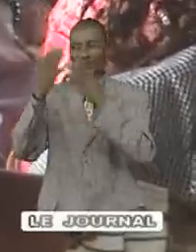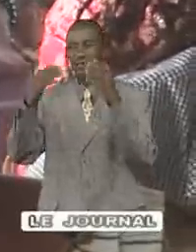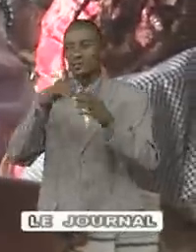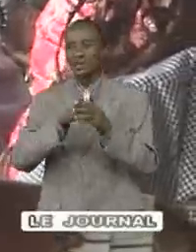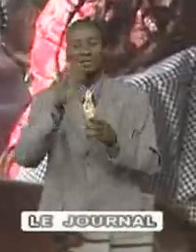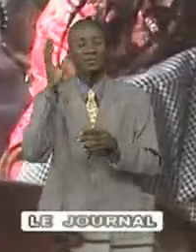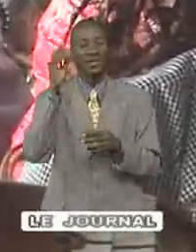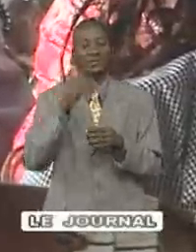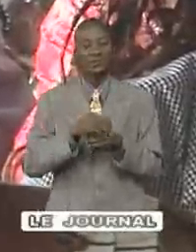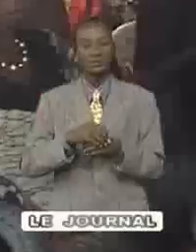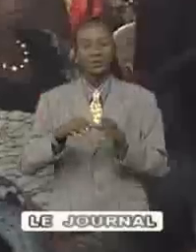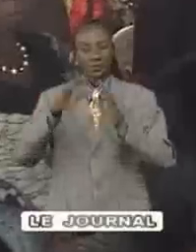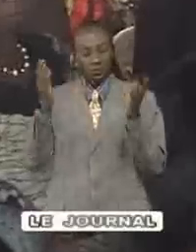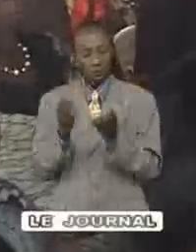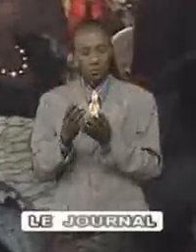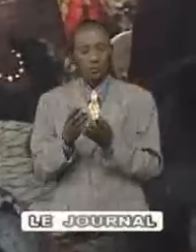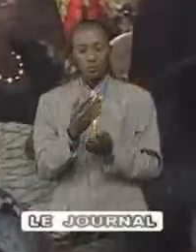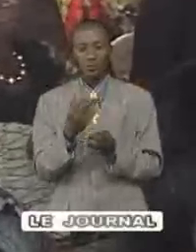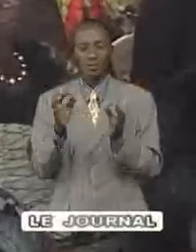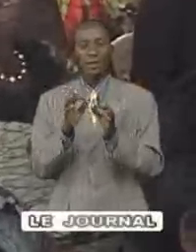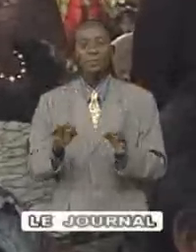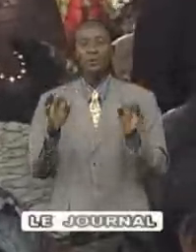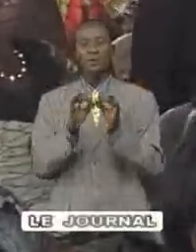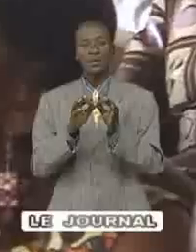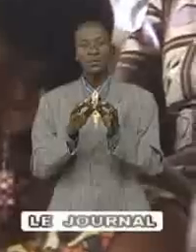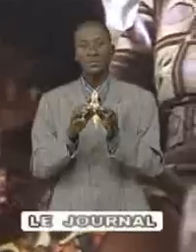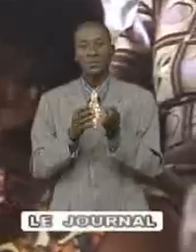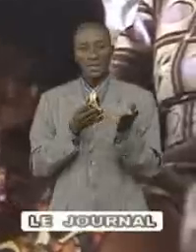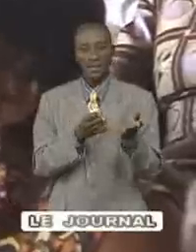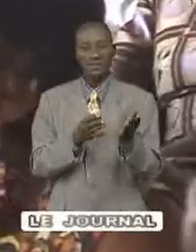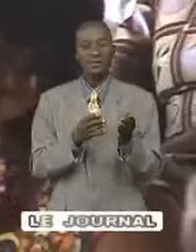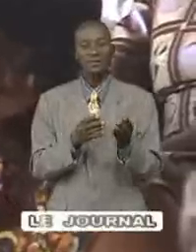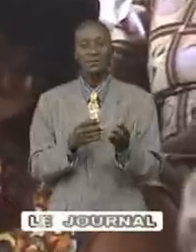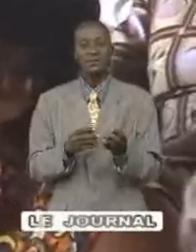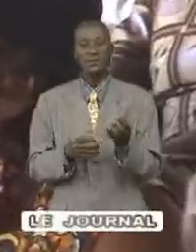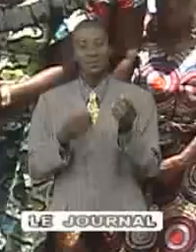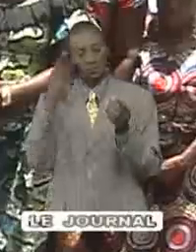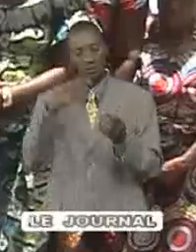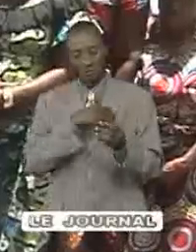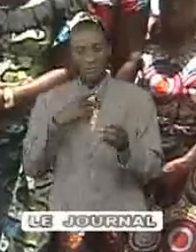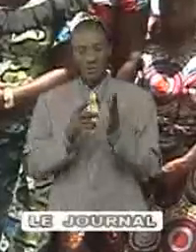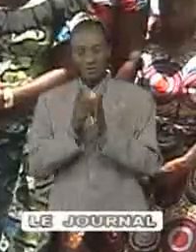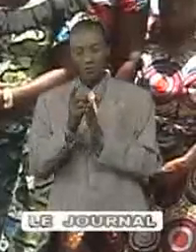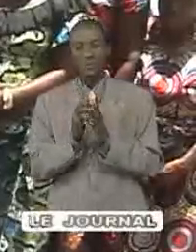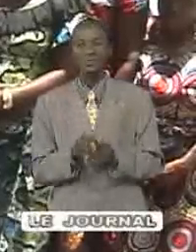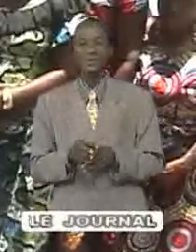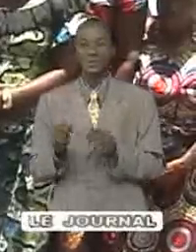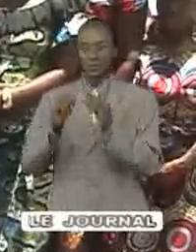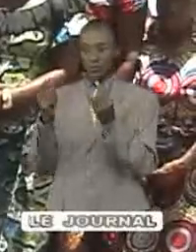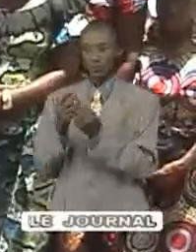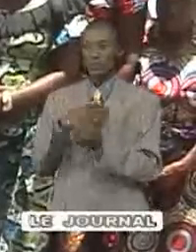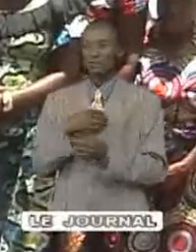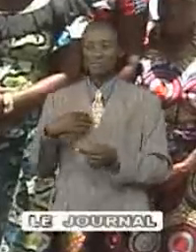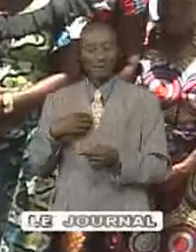même de nombreux acquis importants ayant hissé les genres au niveau des secteurs porteurs. Dès lors, l'UNAF demande à toutes les femmes de